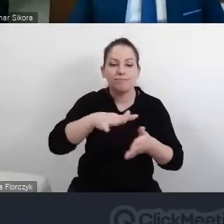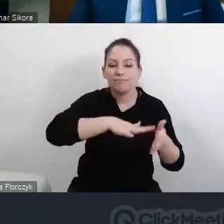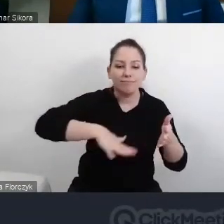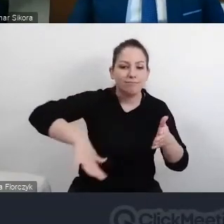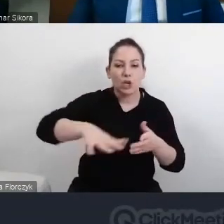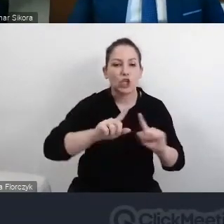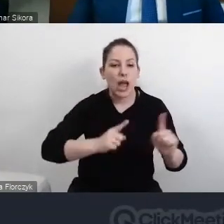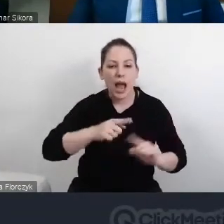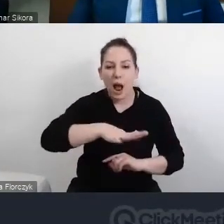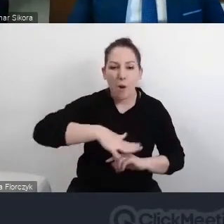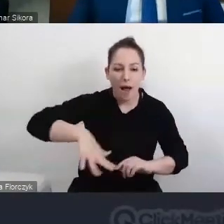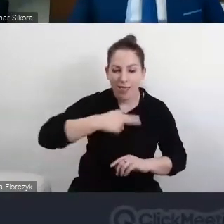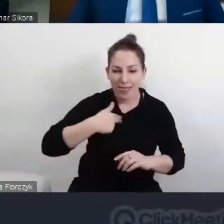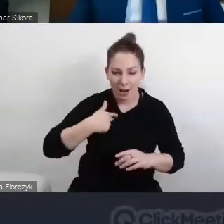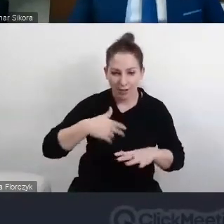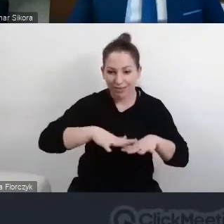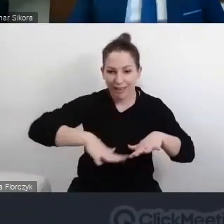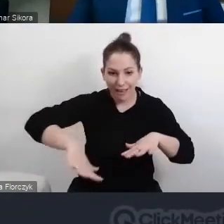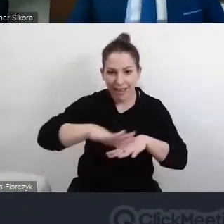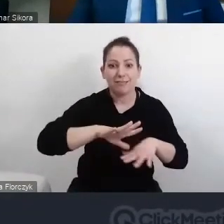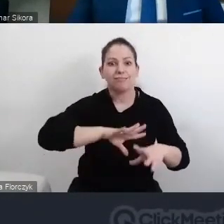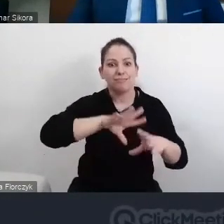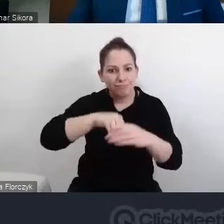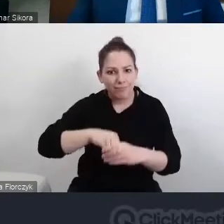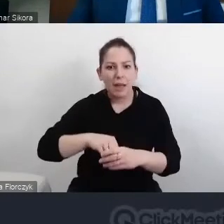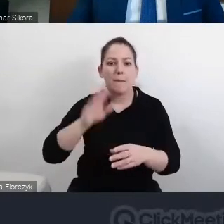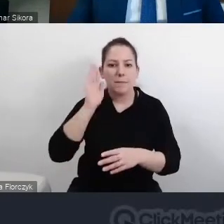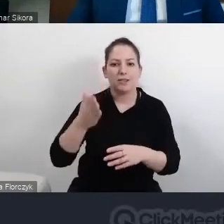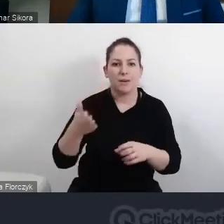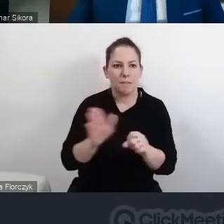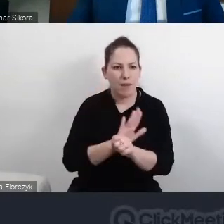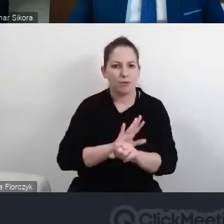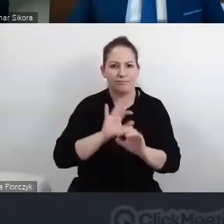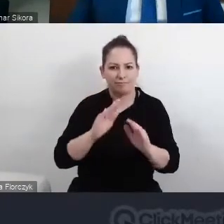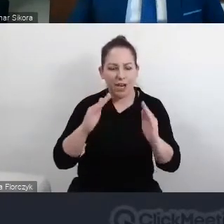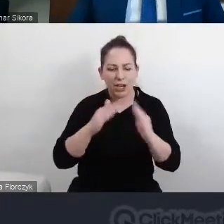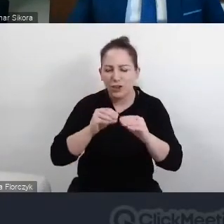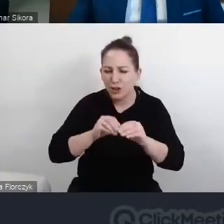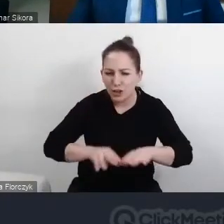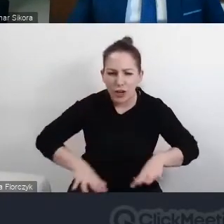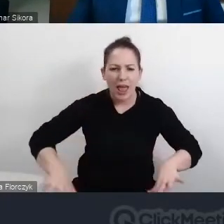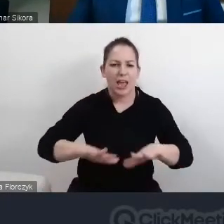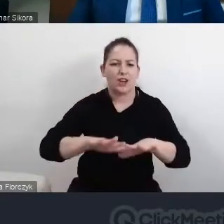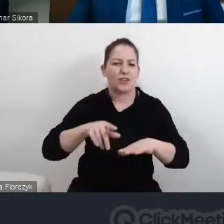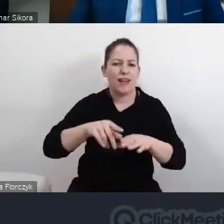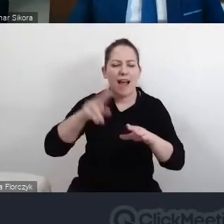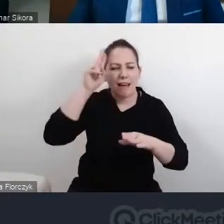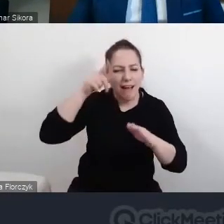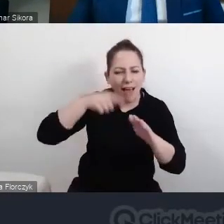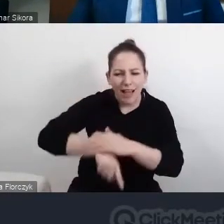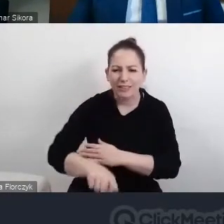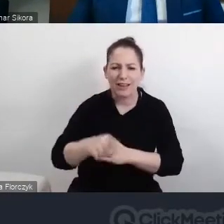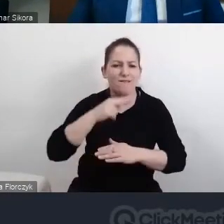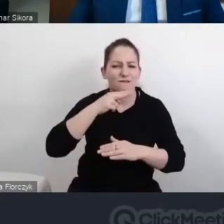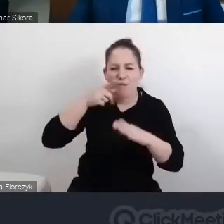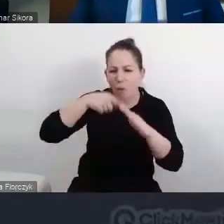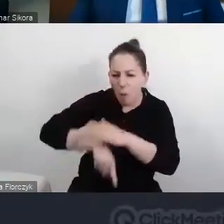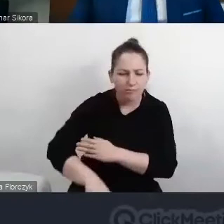terenie, znaleźli się w terenie, który będzie w pełni uzbrojony z siecią drogową, kanalizacyjną,